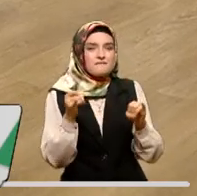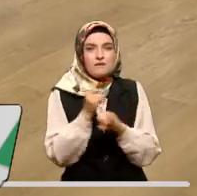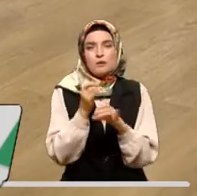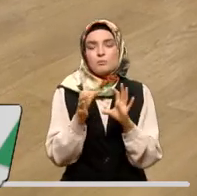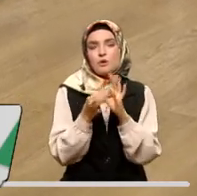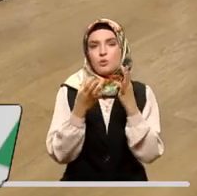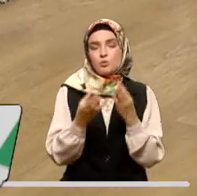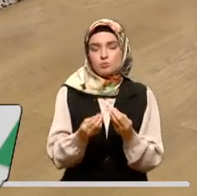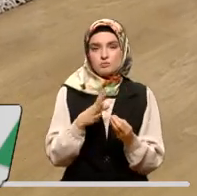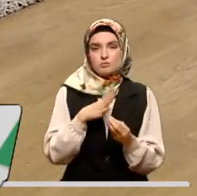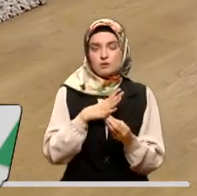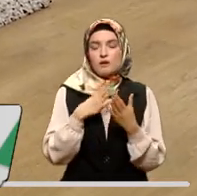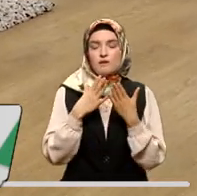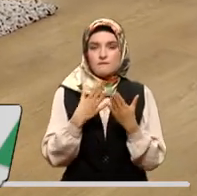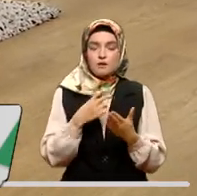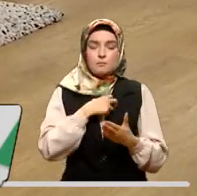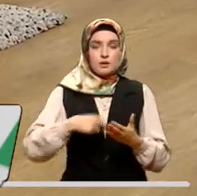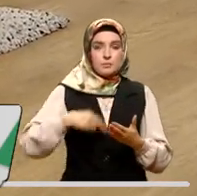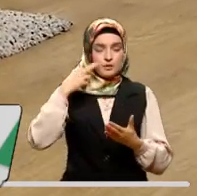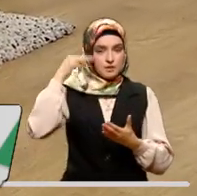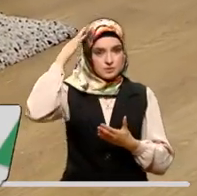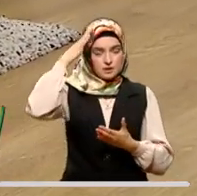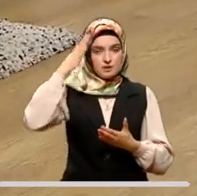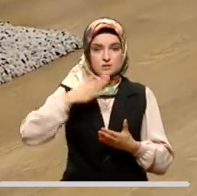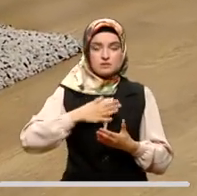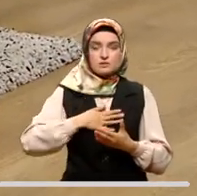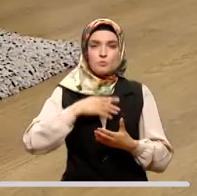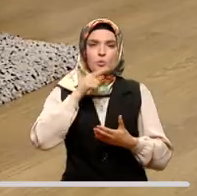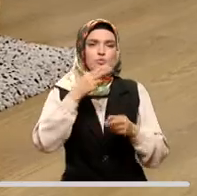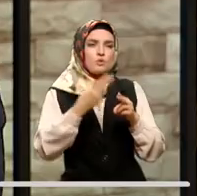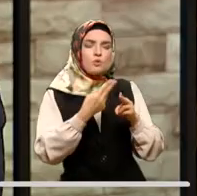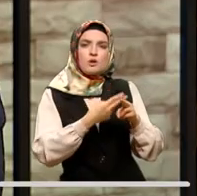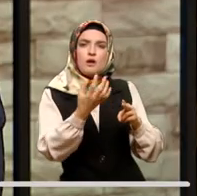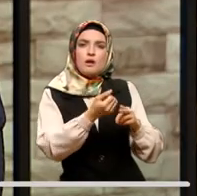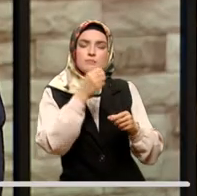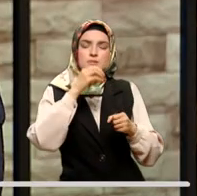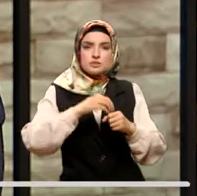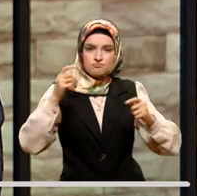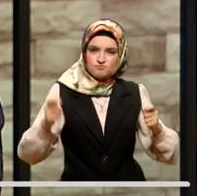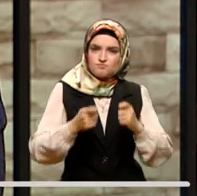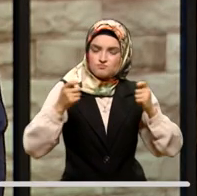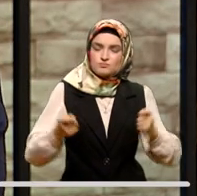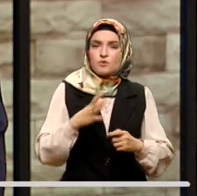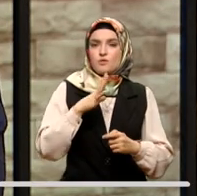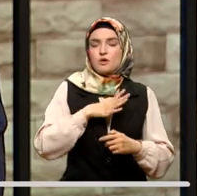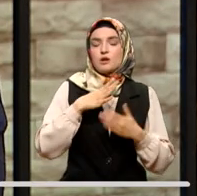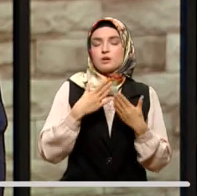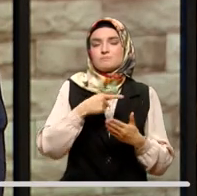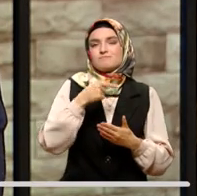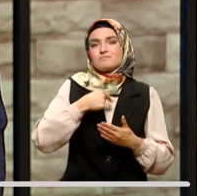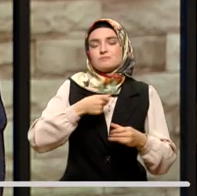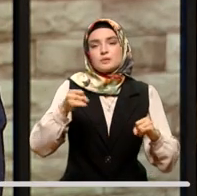bağlıyorum. Evet, rehberimiz Efendimiz sallallahu aleyhi ve sellem, onu örnek almak için çabalıyoruz. Ama bizim zafiyetlerimiz